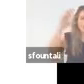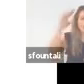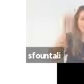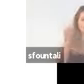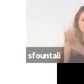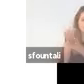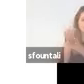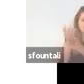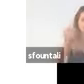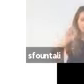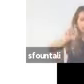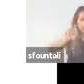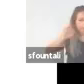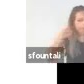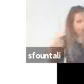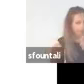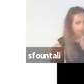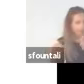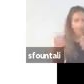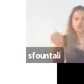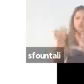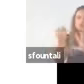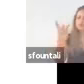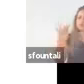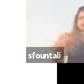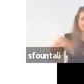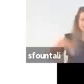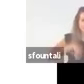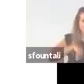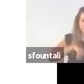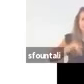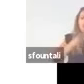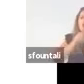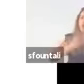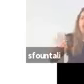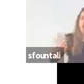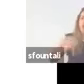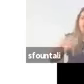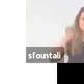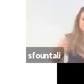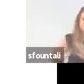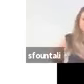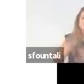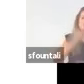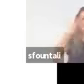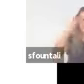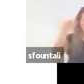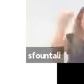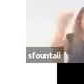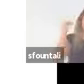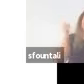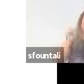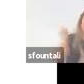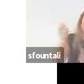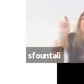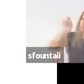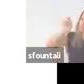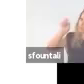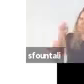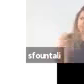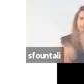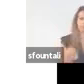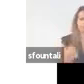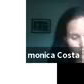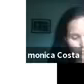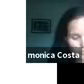συνένεσης και όχι η κουλτούρα του βιασμού όπως αυτή που επικρατεί μέχρι σήμερα. So what I mean, acknowledging that everyone